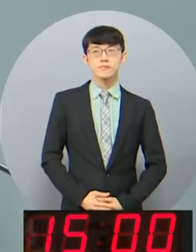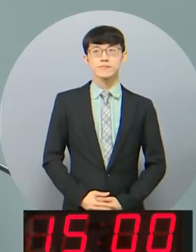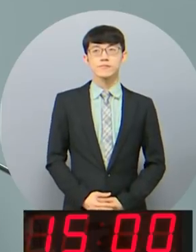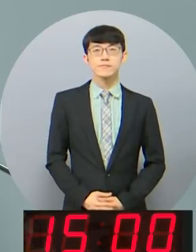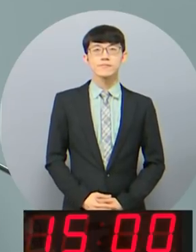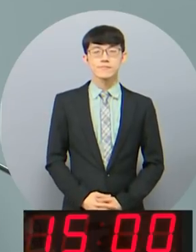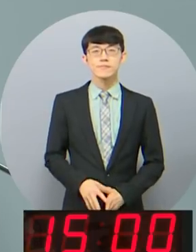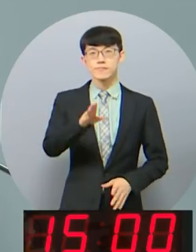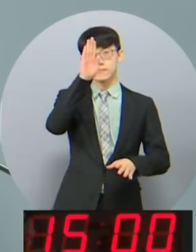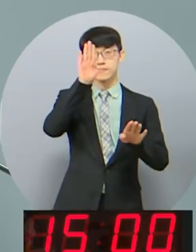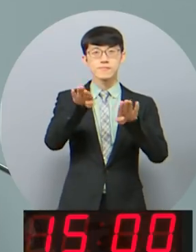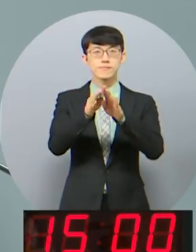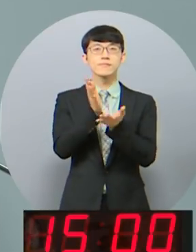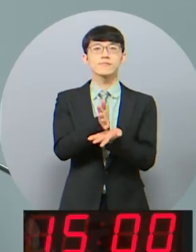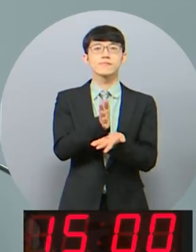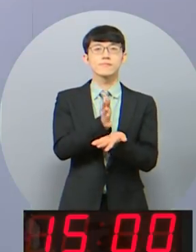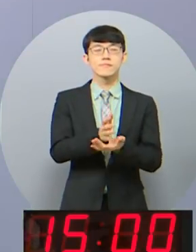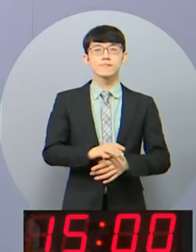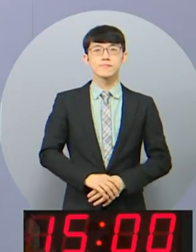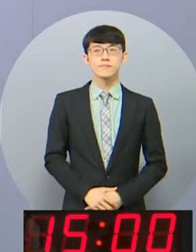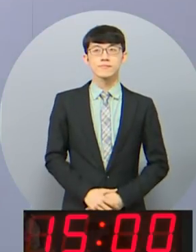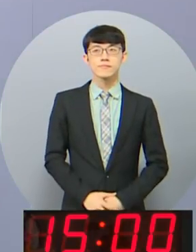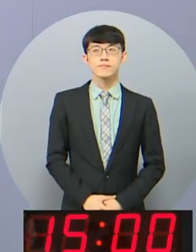好，请开始发表政见。